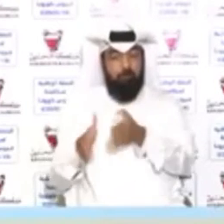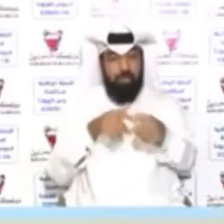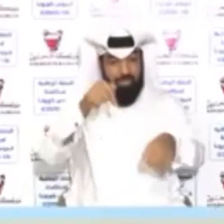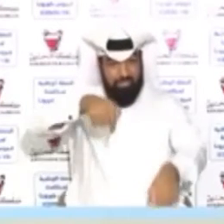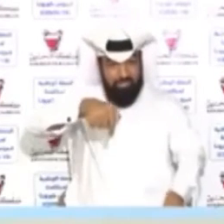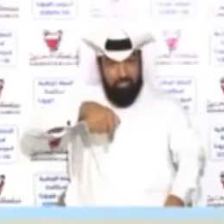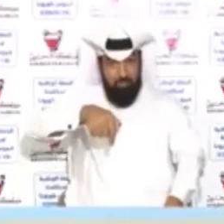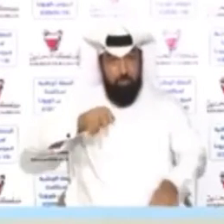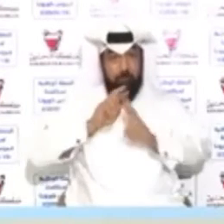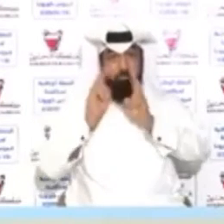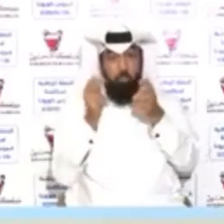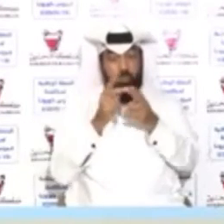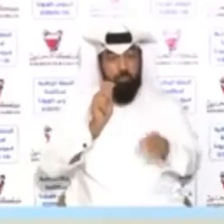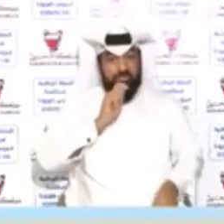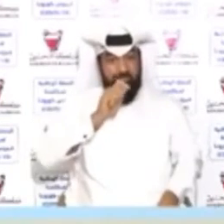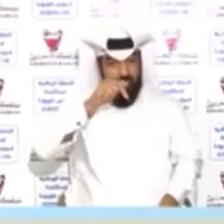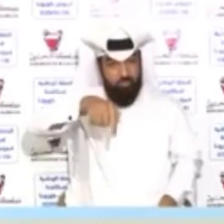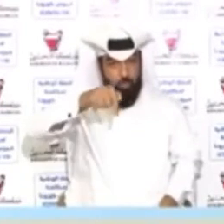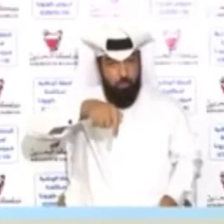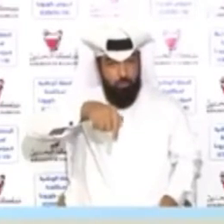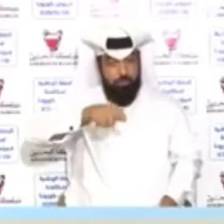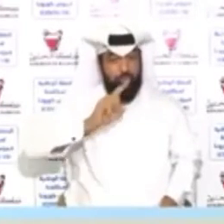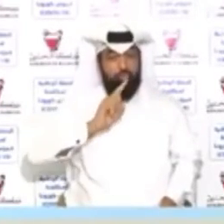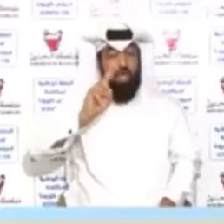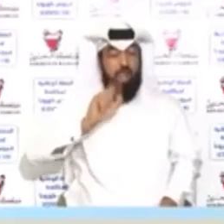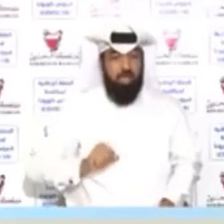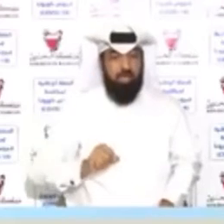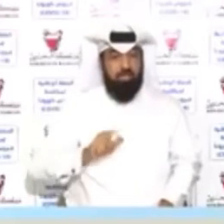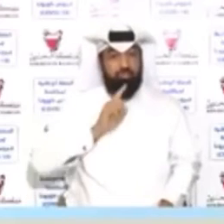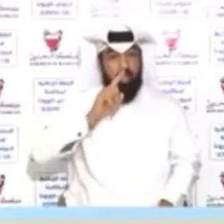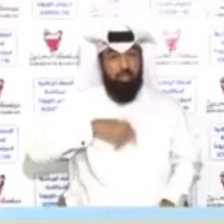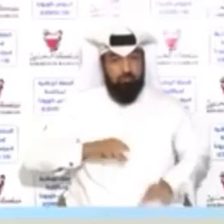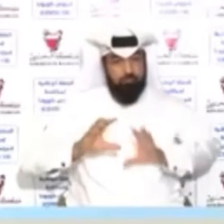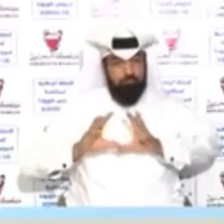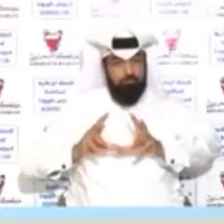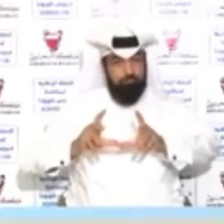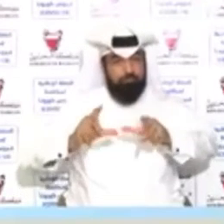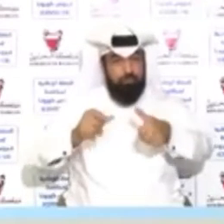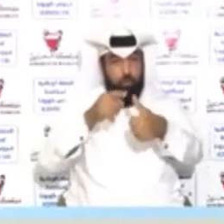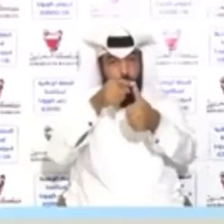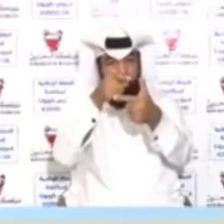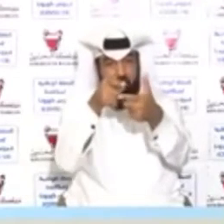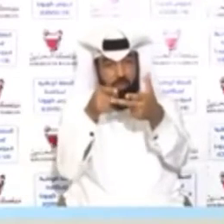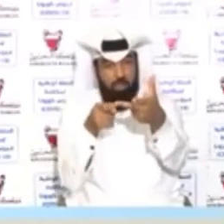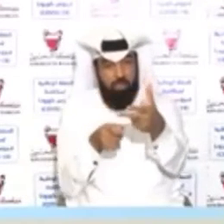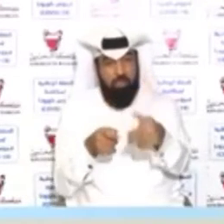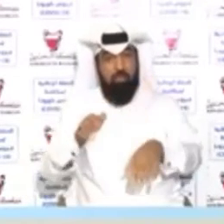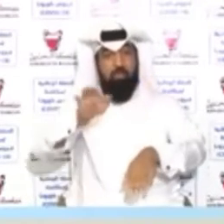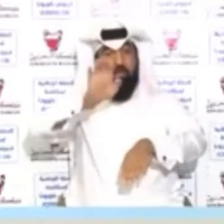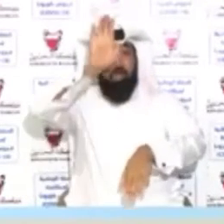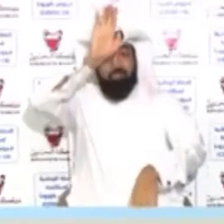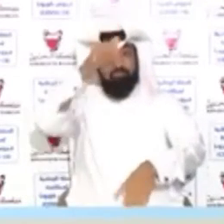المؤتمر بإذن الله إن شاء الله سأحب أن أؤكد على نقاط أساسية،